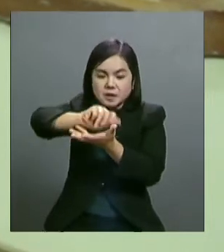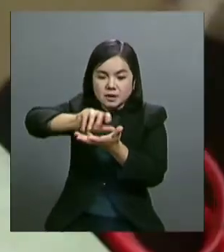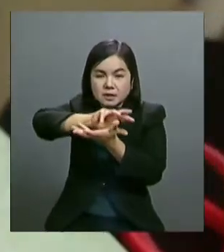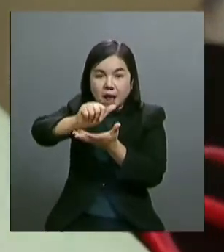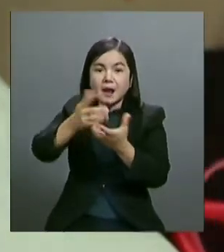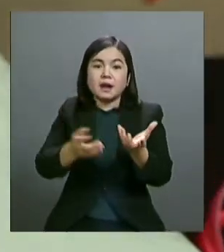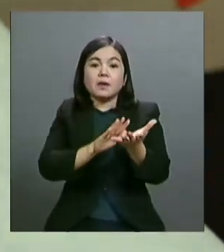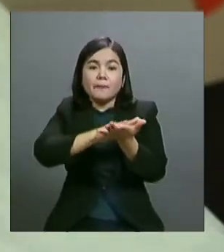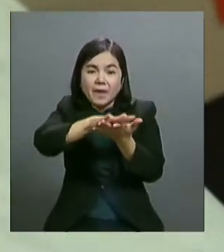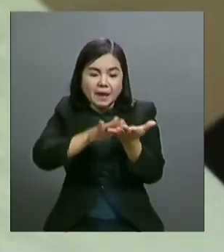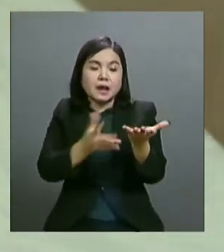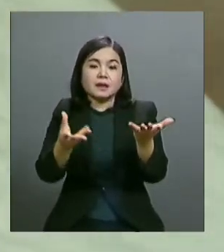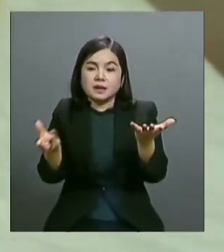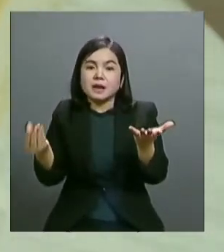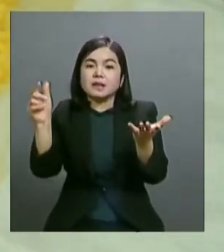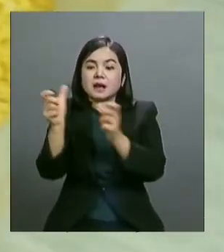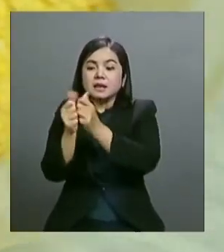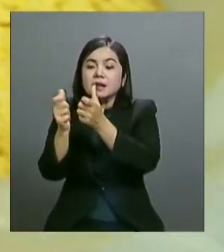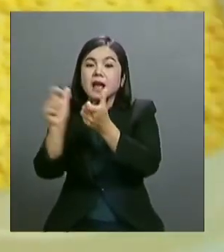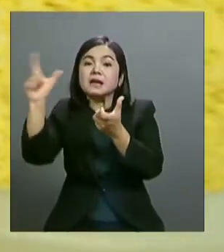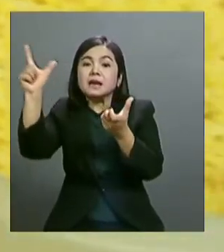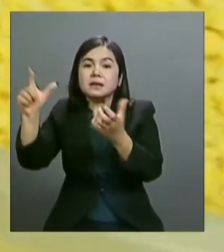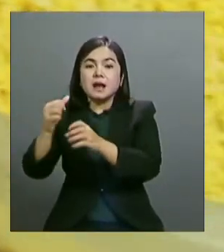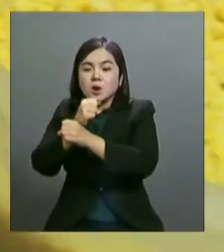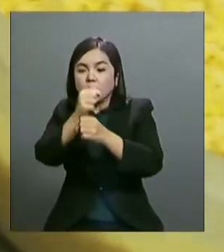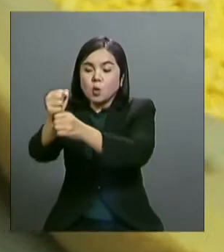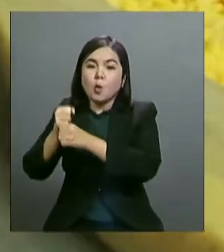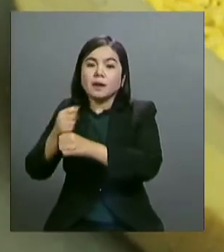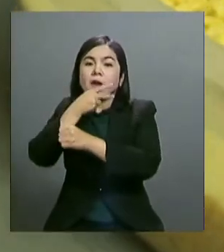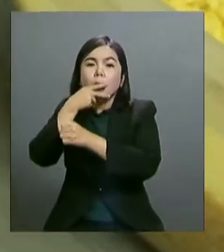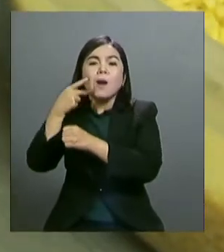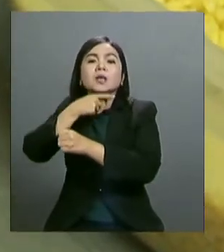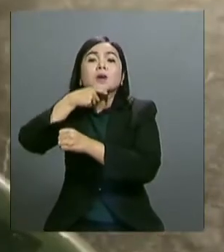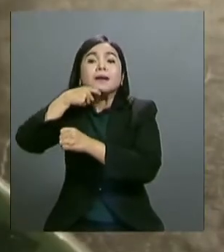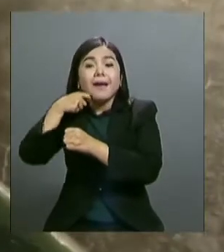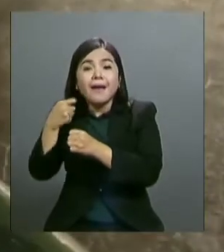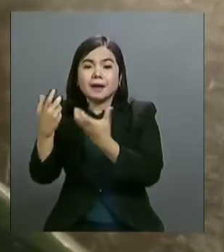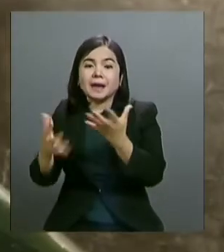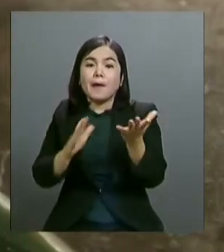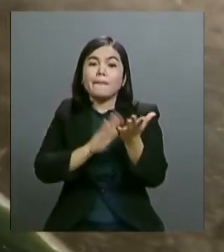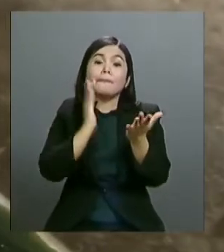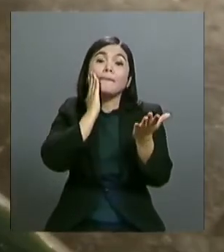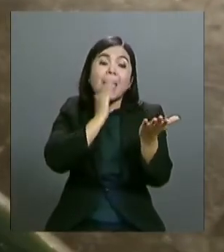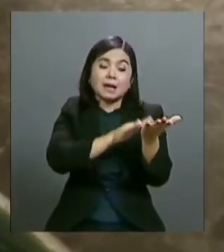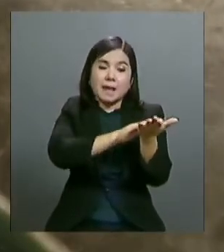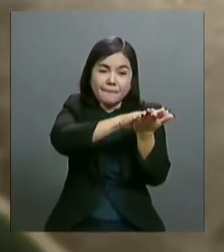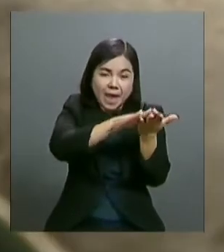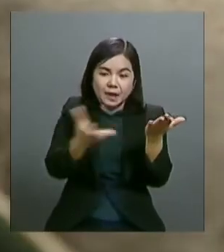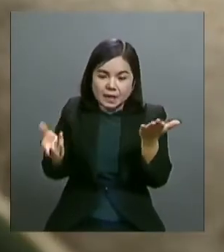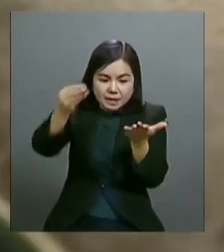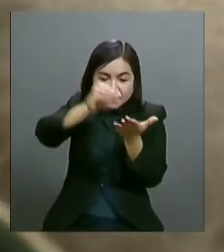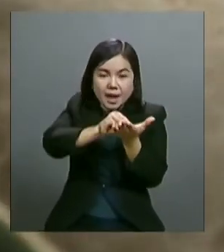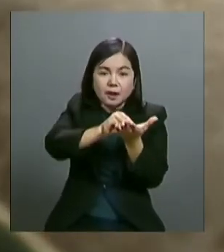ช้ถั่วเขียวซีกที่หุงสุกกวนกับน้ำตาลจนแห้งแล้วจึงนำมาห่อกับแป้งที่เตรียมไว้นำไปกดลงในพิม